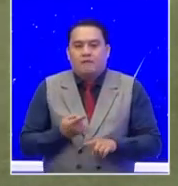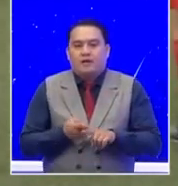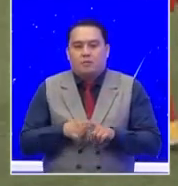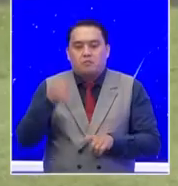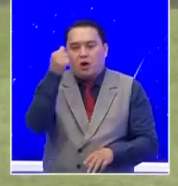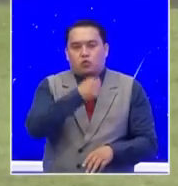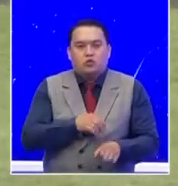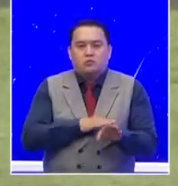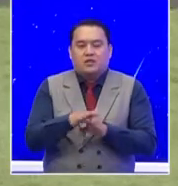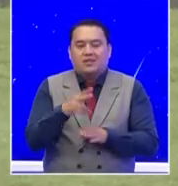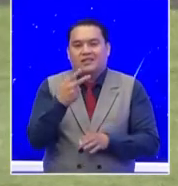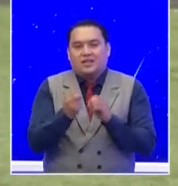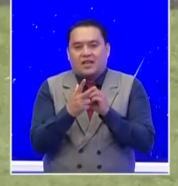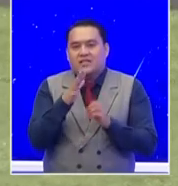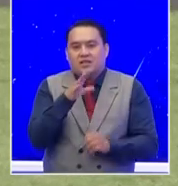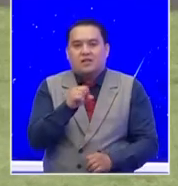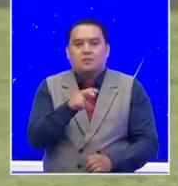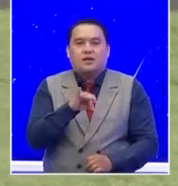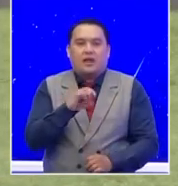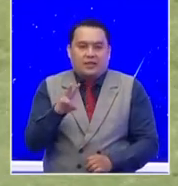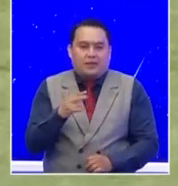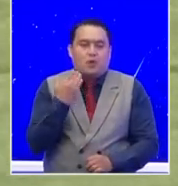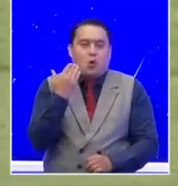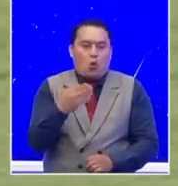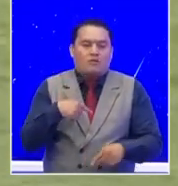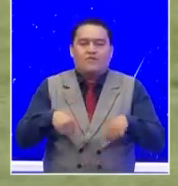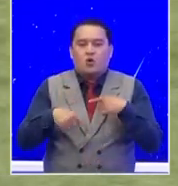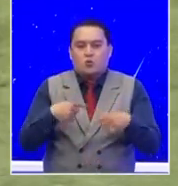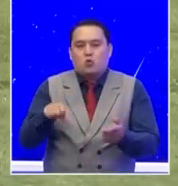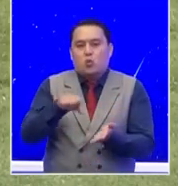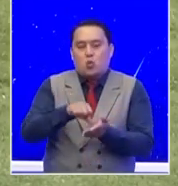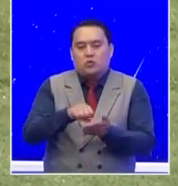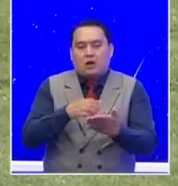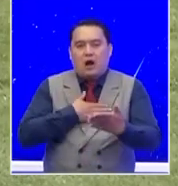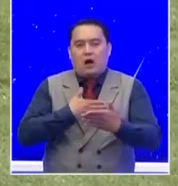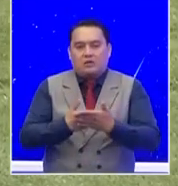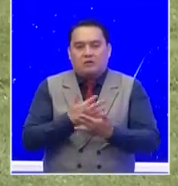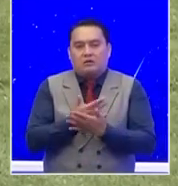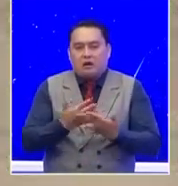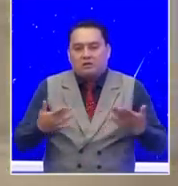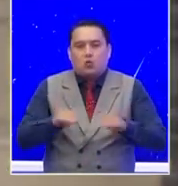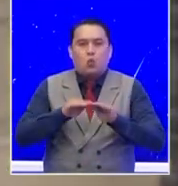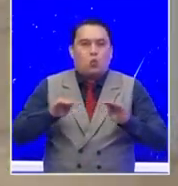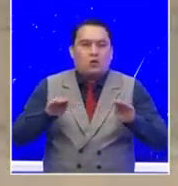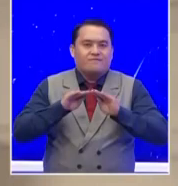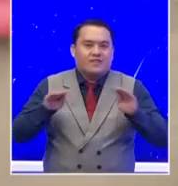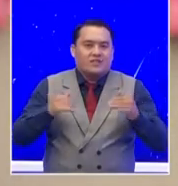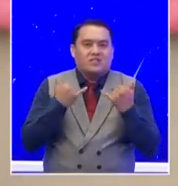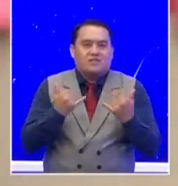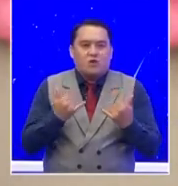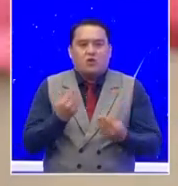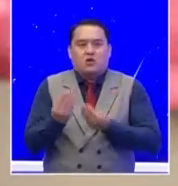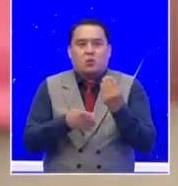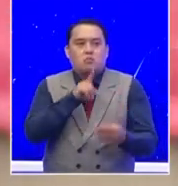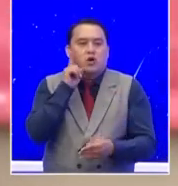13 лет шесть из которых он посвятил футболу за это время он принимал участие в соревнованиях различного уровня сейчас он является игроком